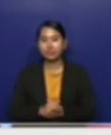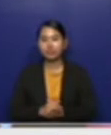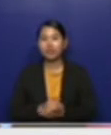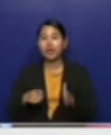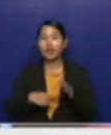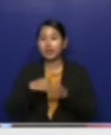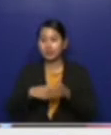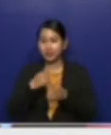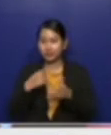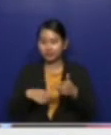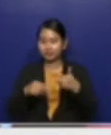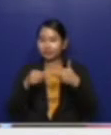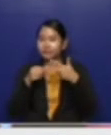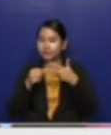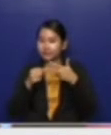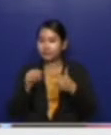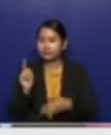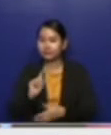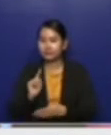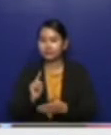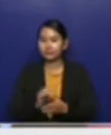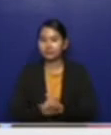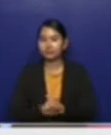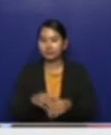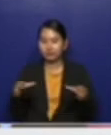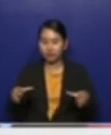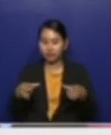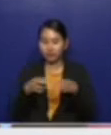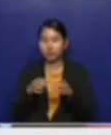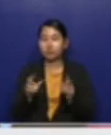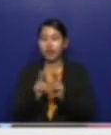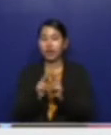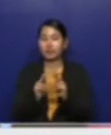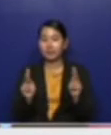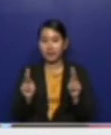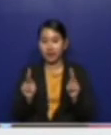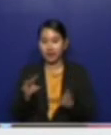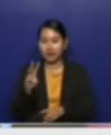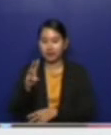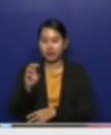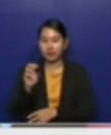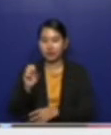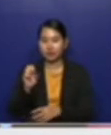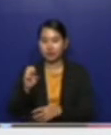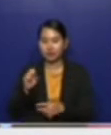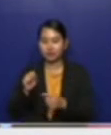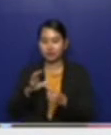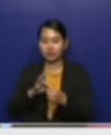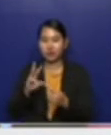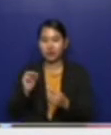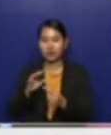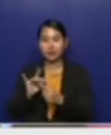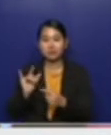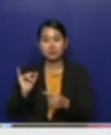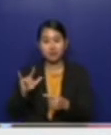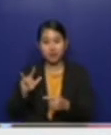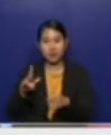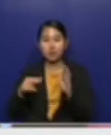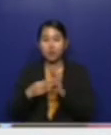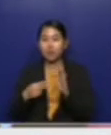านประธานครับการตั้งกรรมาธิการวิสามัญขึ้นรับฟังความเห็นเนี่ยมันจะเป็นประเด็น